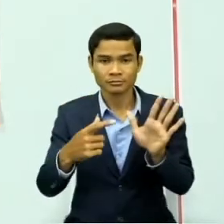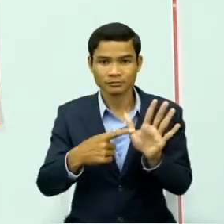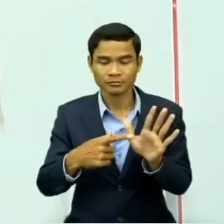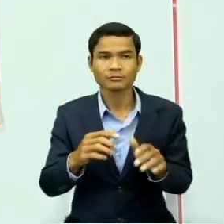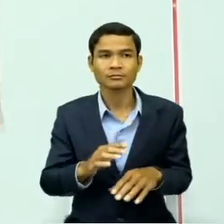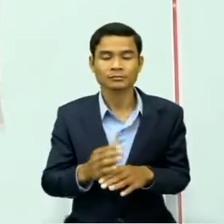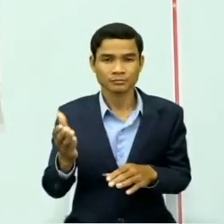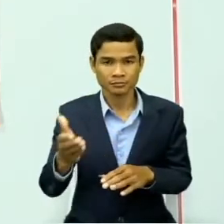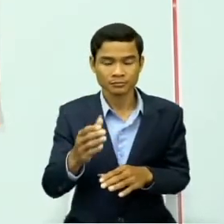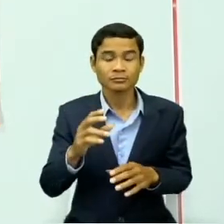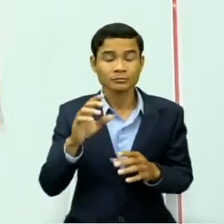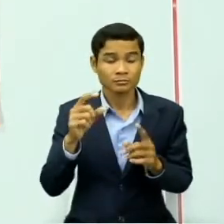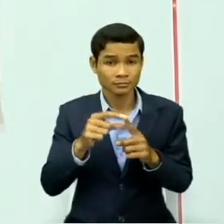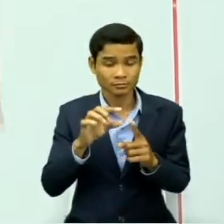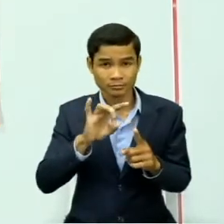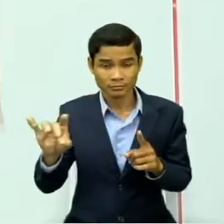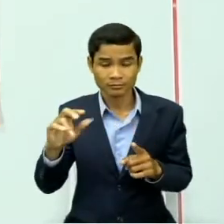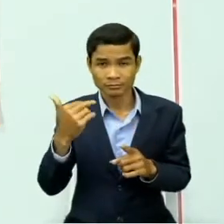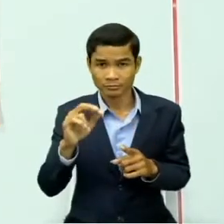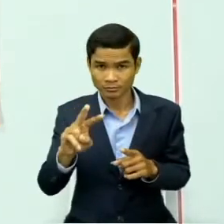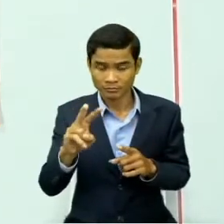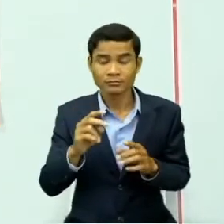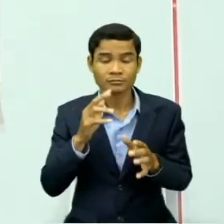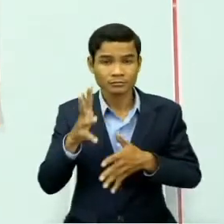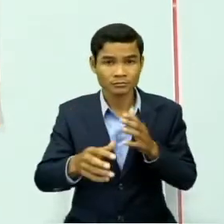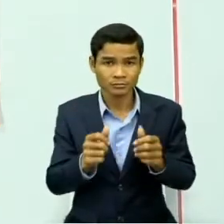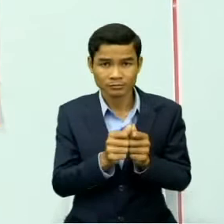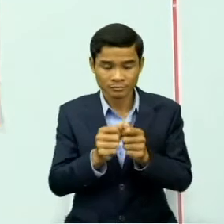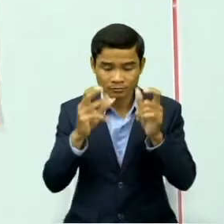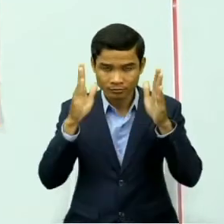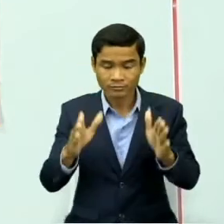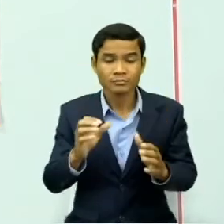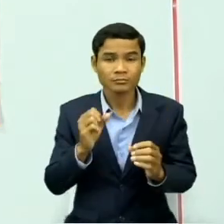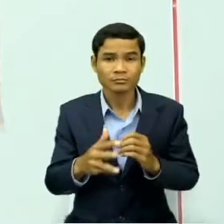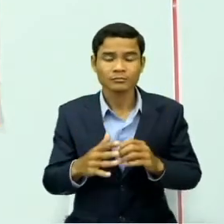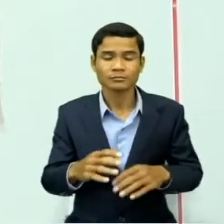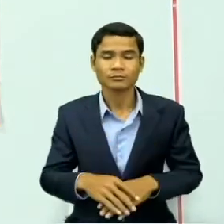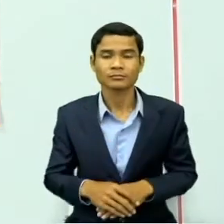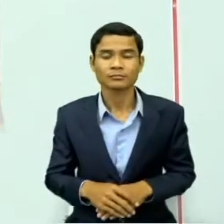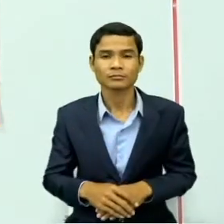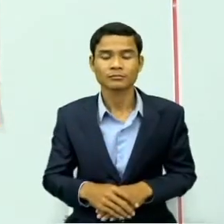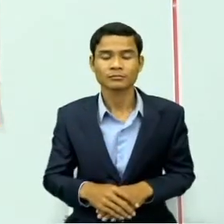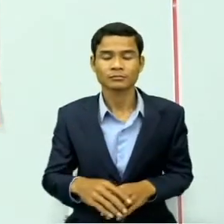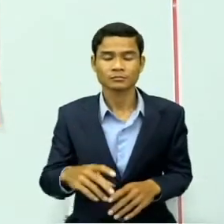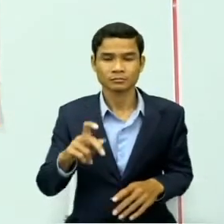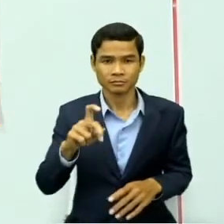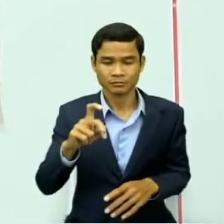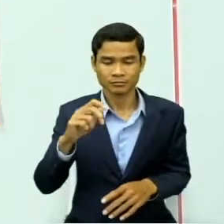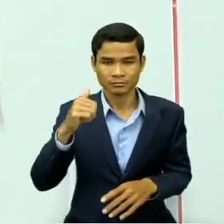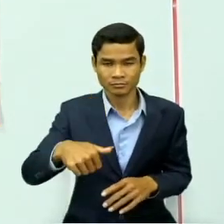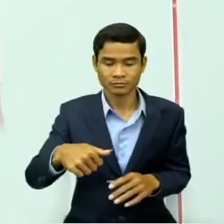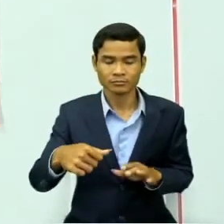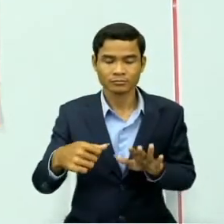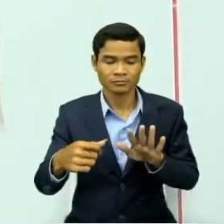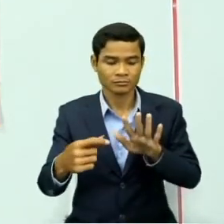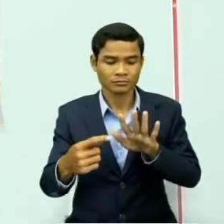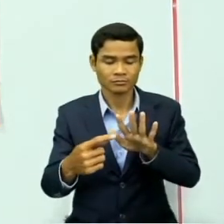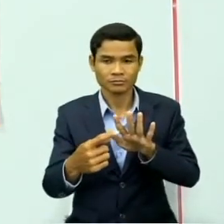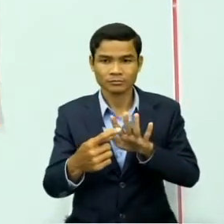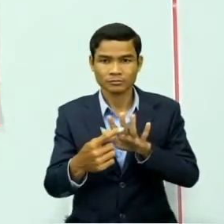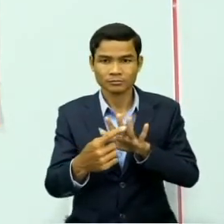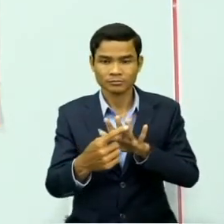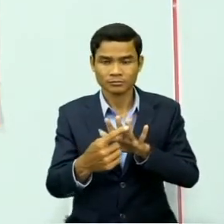lử. Chuyện tì bí, con cho rùm ăn chì mùi nhạc rú. Chập đá. Phngơ ố,